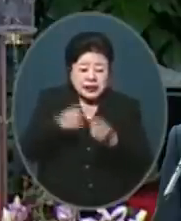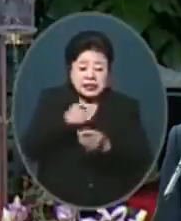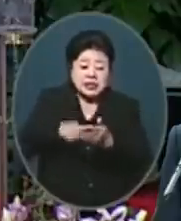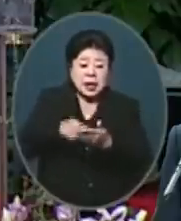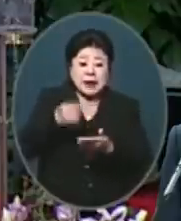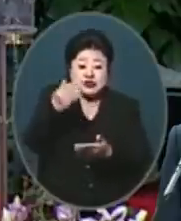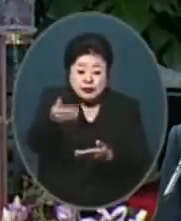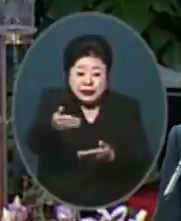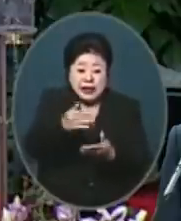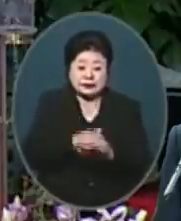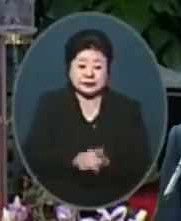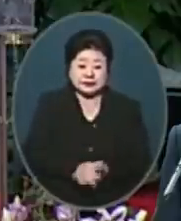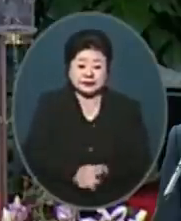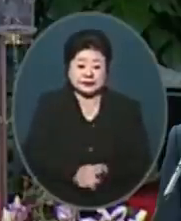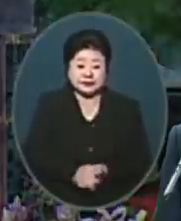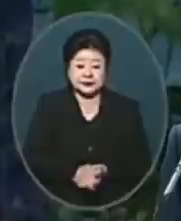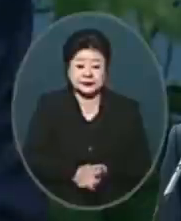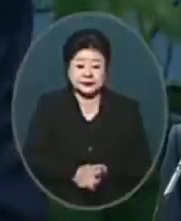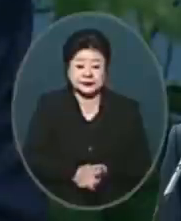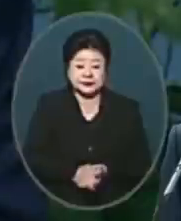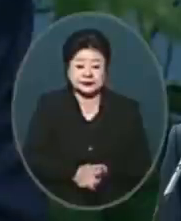것입니다.